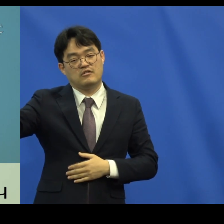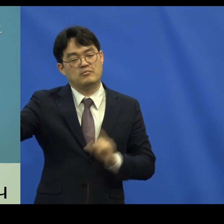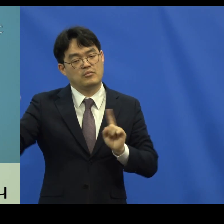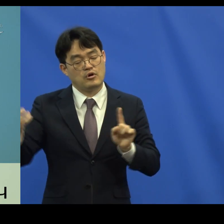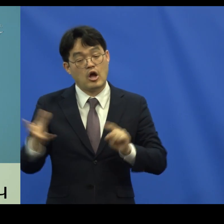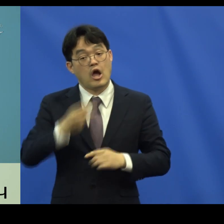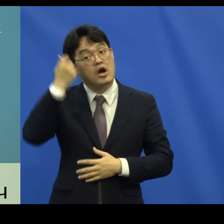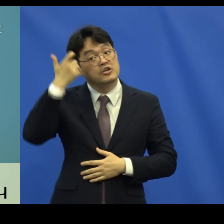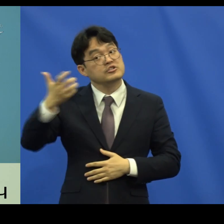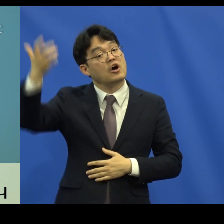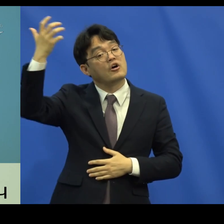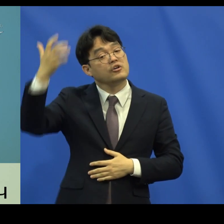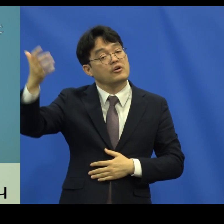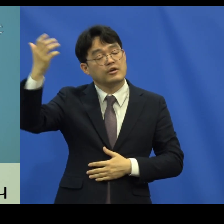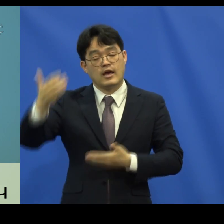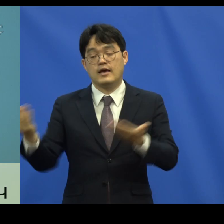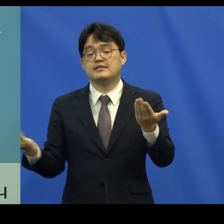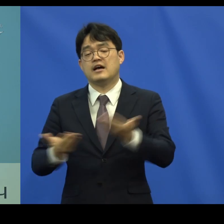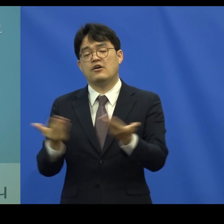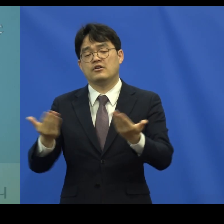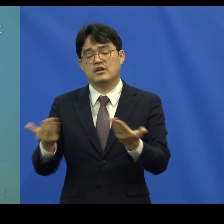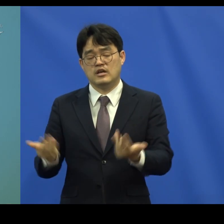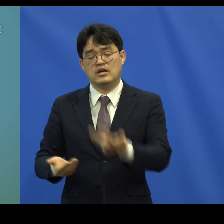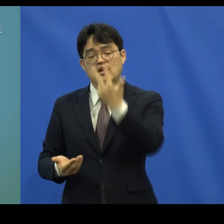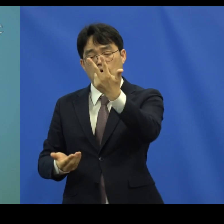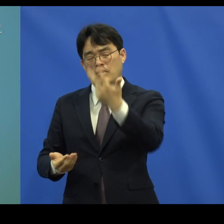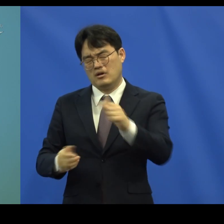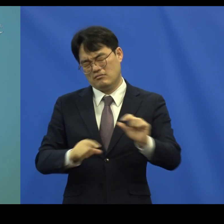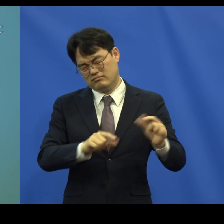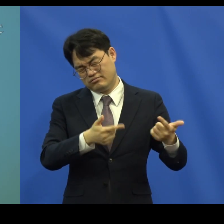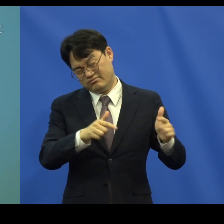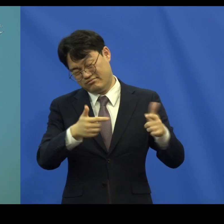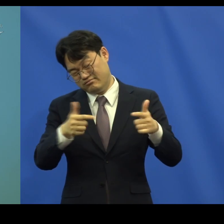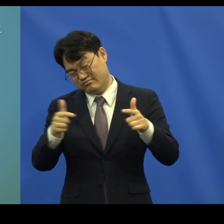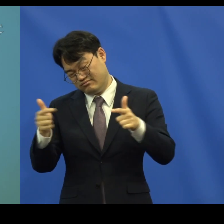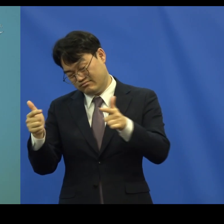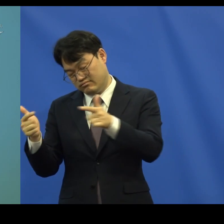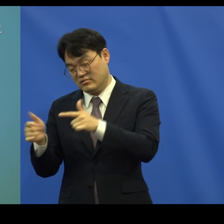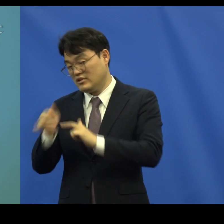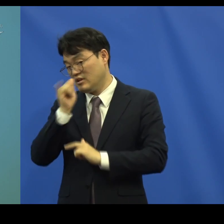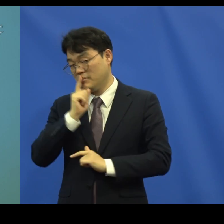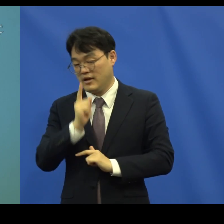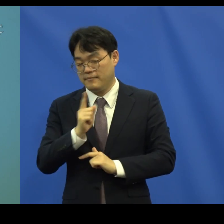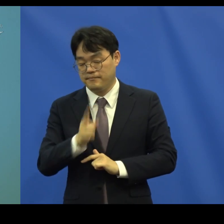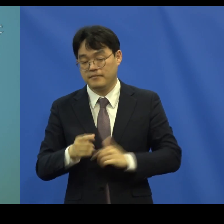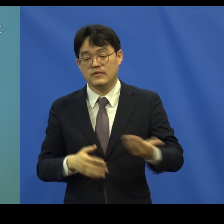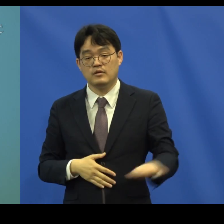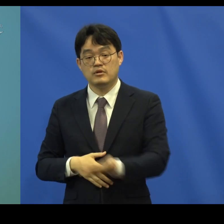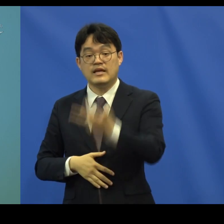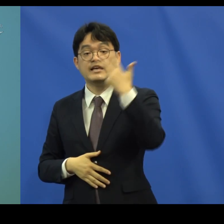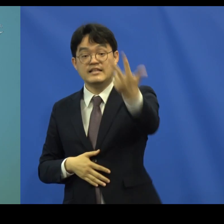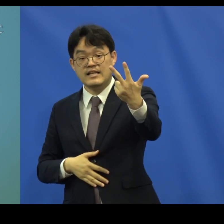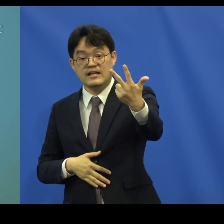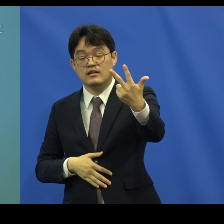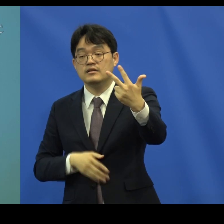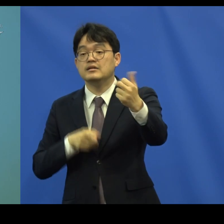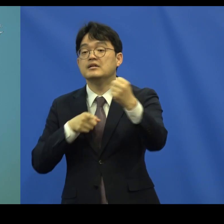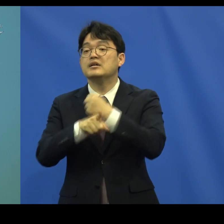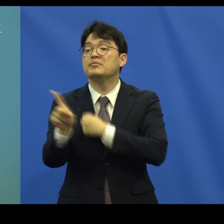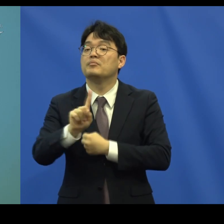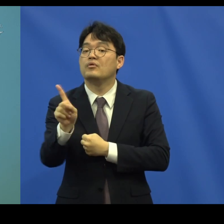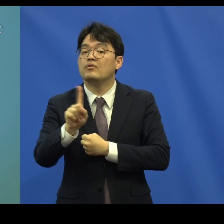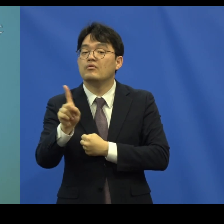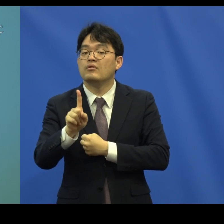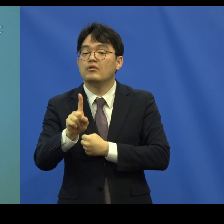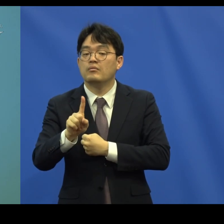성령의 사역이 다양하다. 7가지로 이렇게 나타나는 겁니다. 그래서 7이라는 말은 충만이라는 의미도 있고